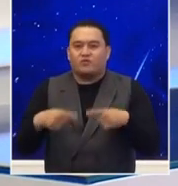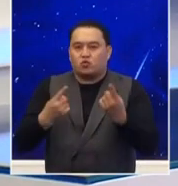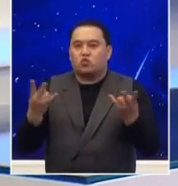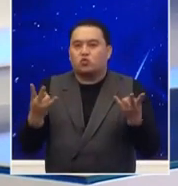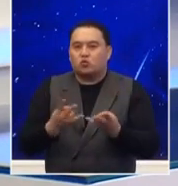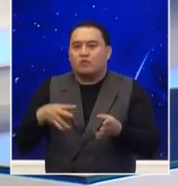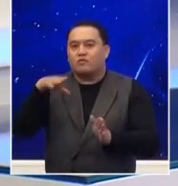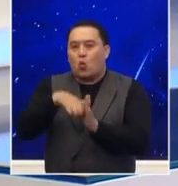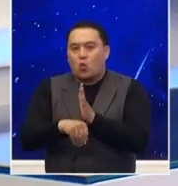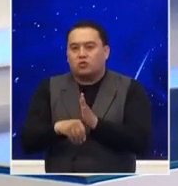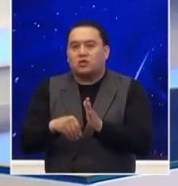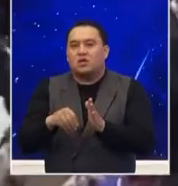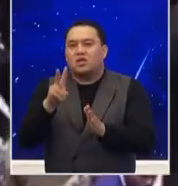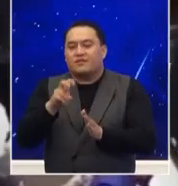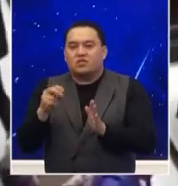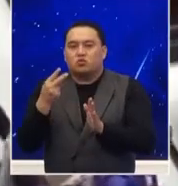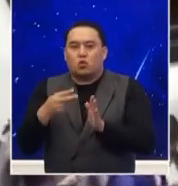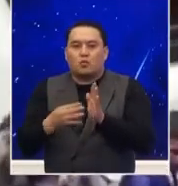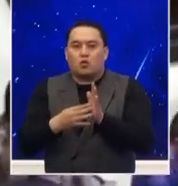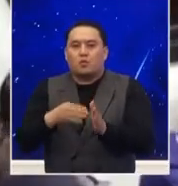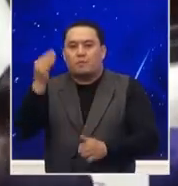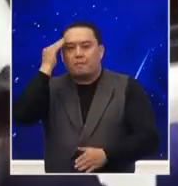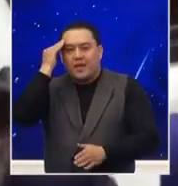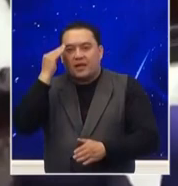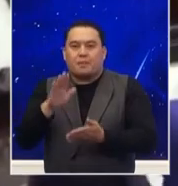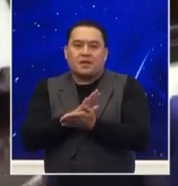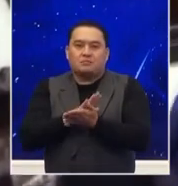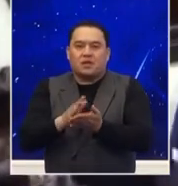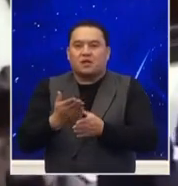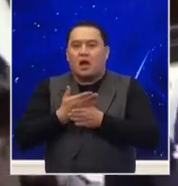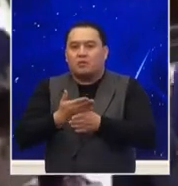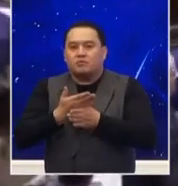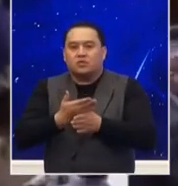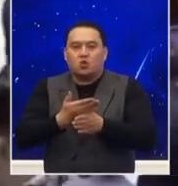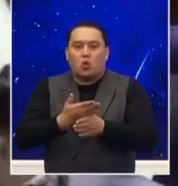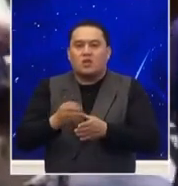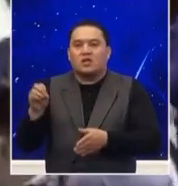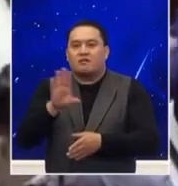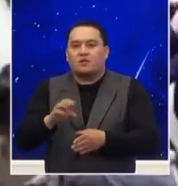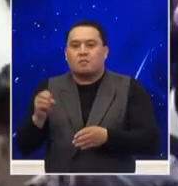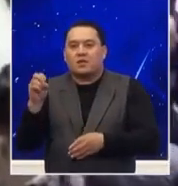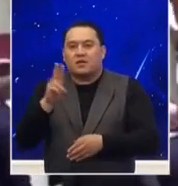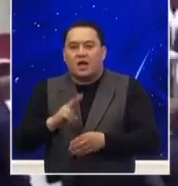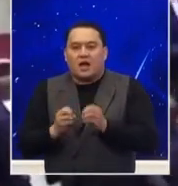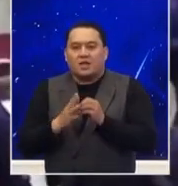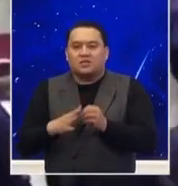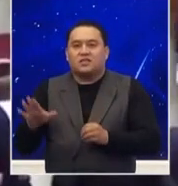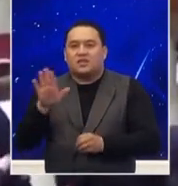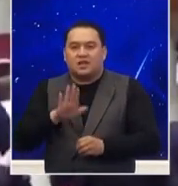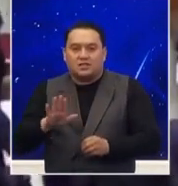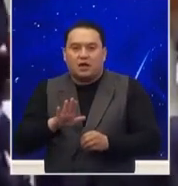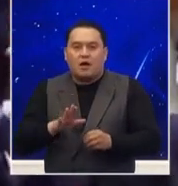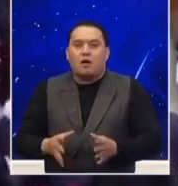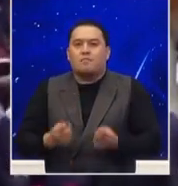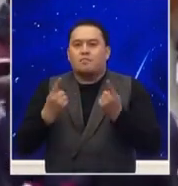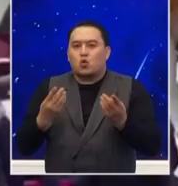Он включает в себя в общей сложности 248 мер и грантов на сумму 15 миллиардов евро из фонда восстановления ЕС.